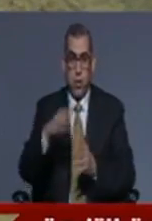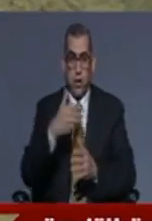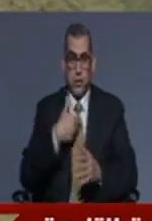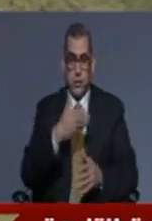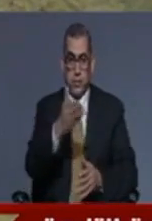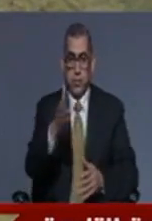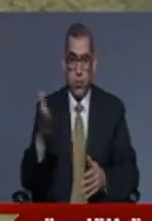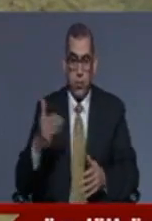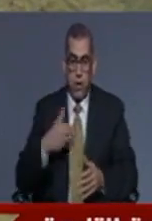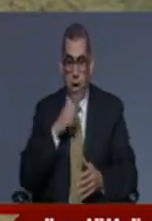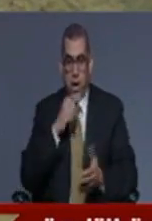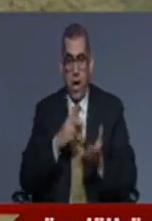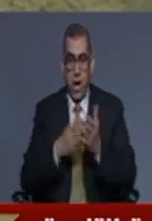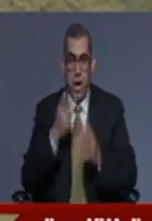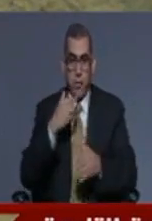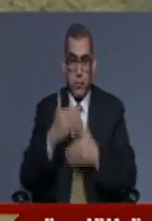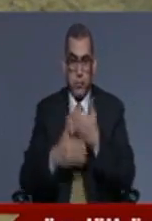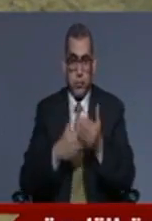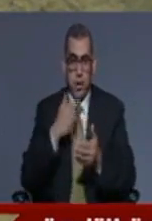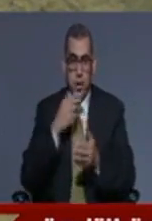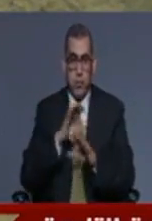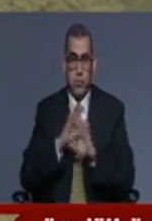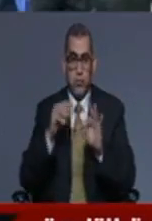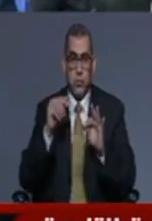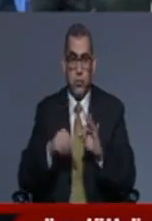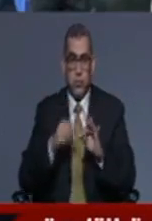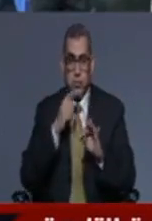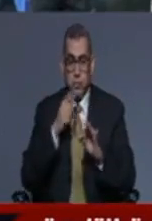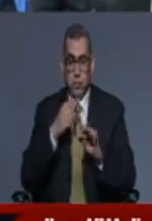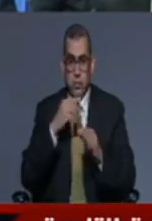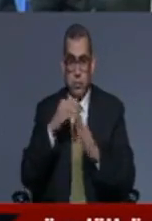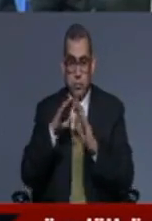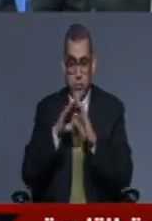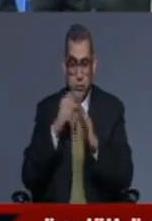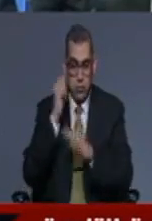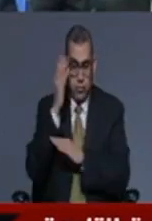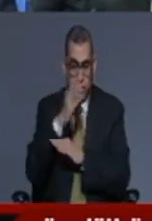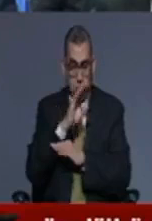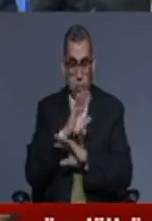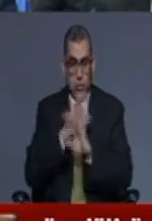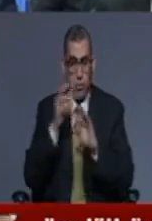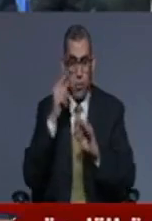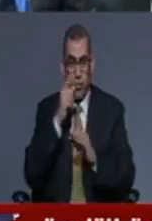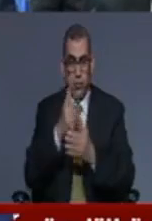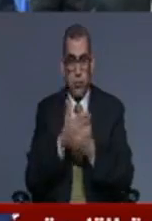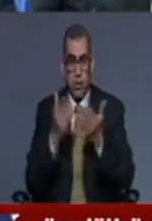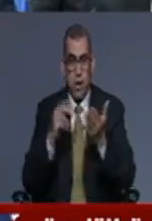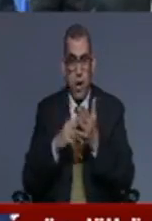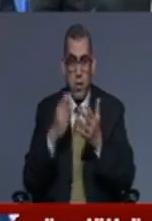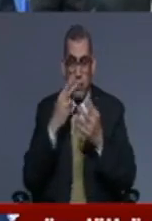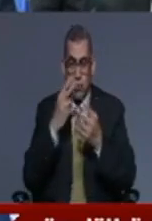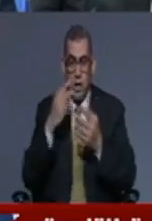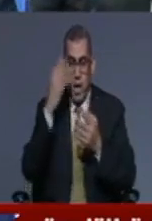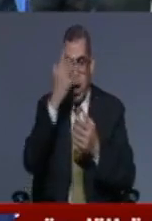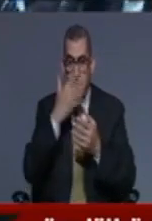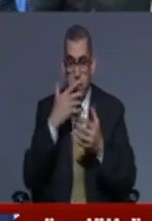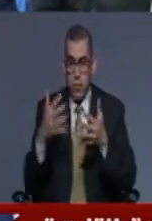أجندة 2063 هي المخطط الذي سنسير عليه لتحقيق الرؤية الأفريقية